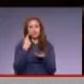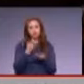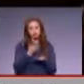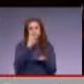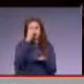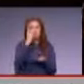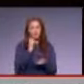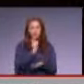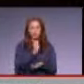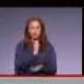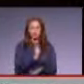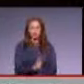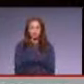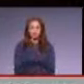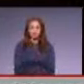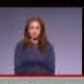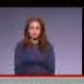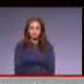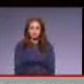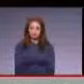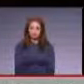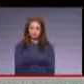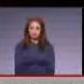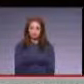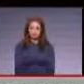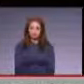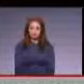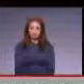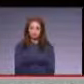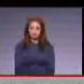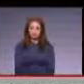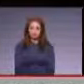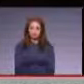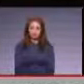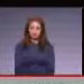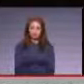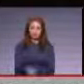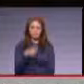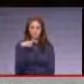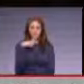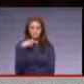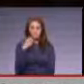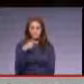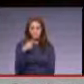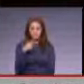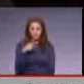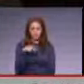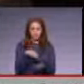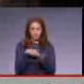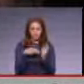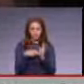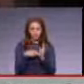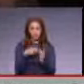الطلب اللي هي طالباه ايه. يلا تعالوا معايا. اهلا اهلا اهلا، ازيك؟ ازاي صحتك؟